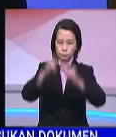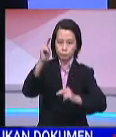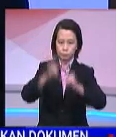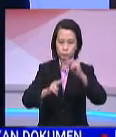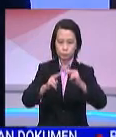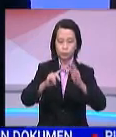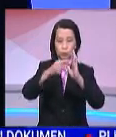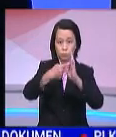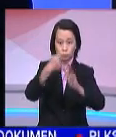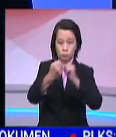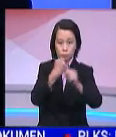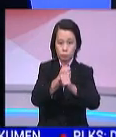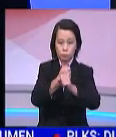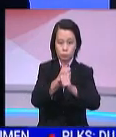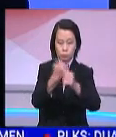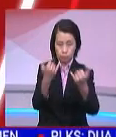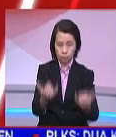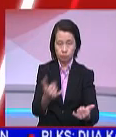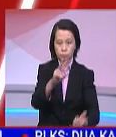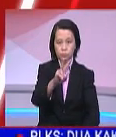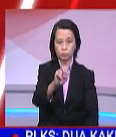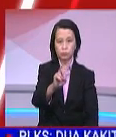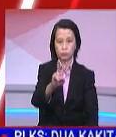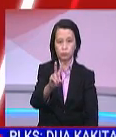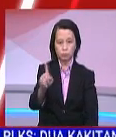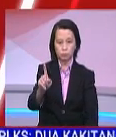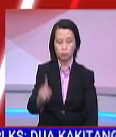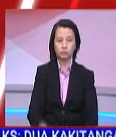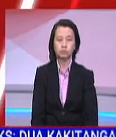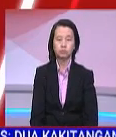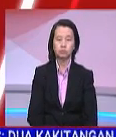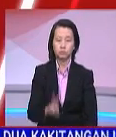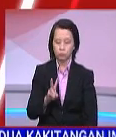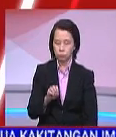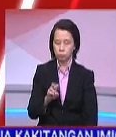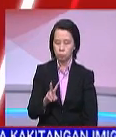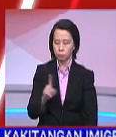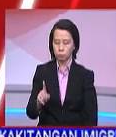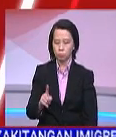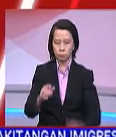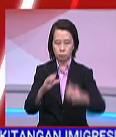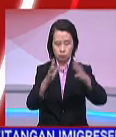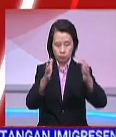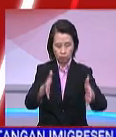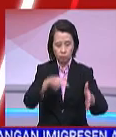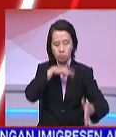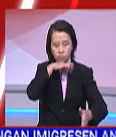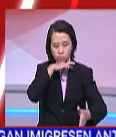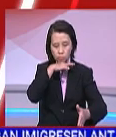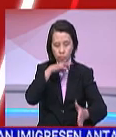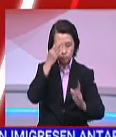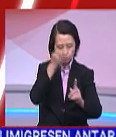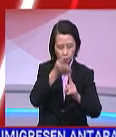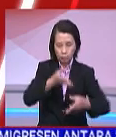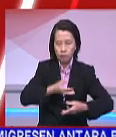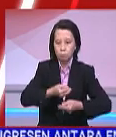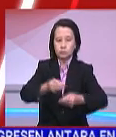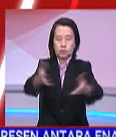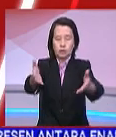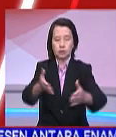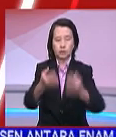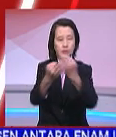bermulut tahun ini lebih Rp20.000 tong sampah disasar untuk diedarkan secara